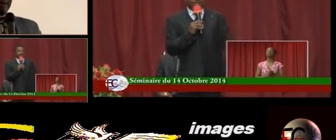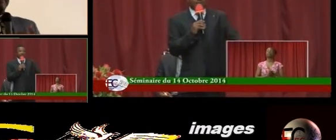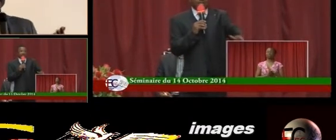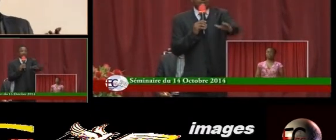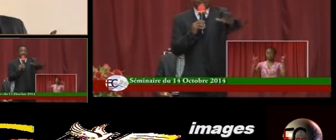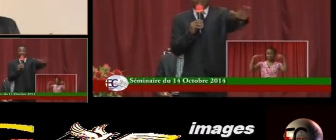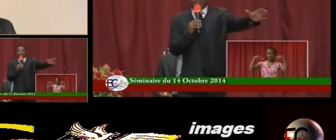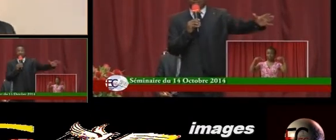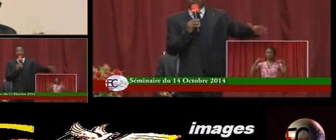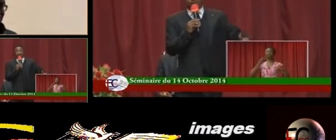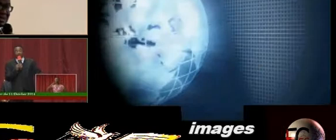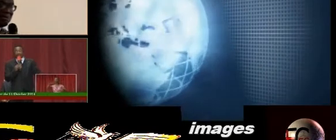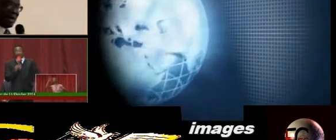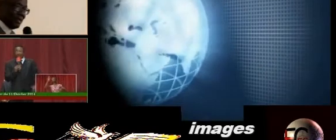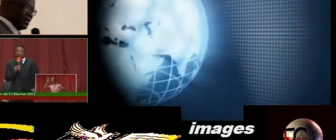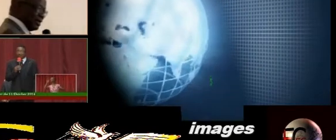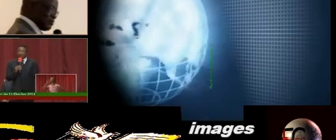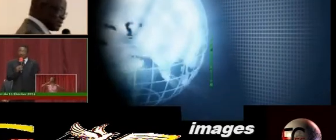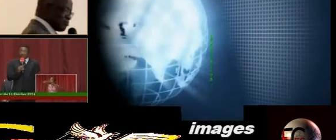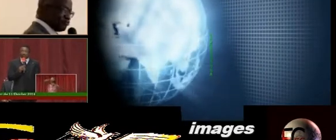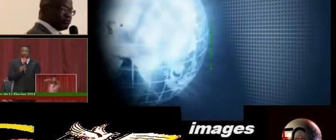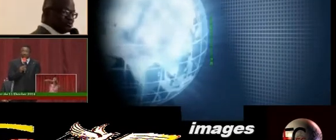Quand vous allez dans la ville, vous vous promenez.